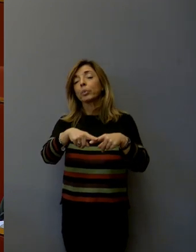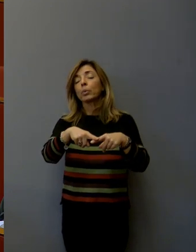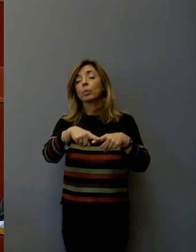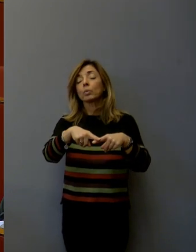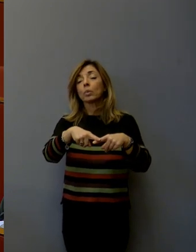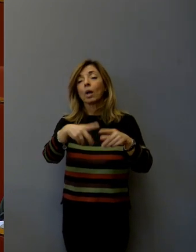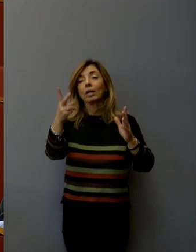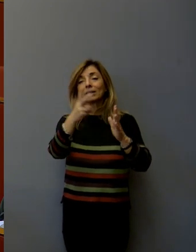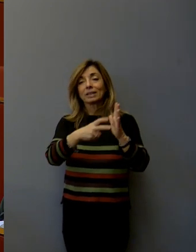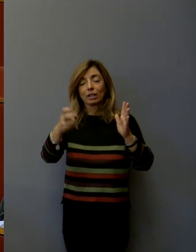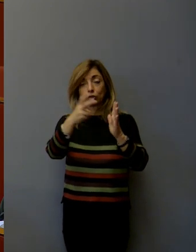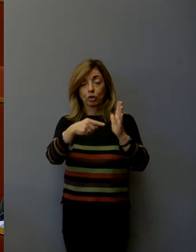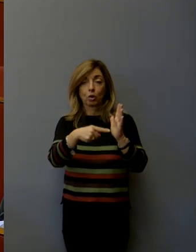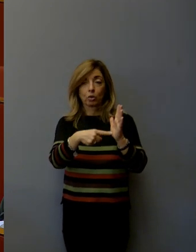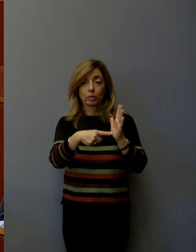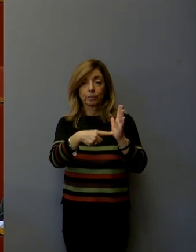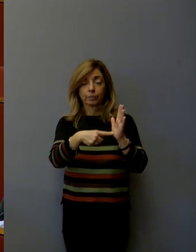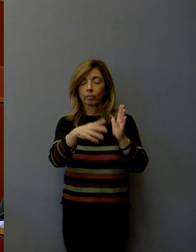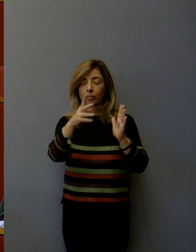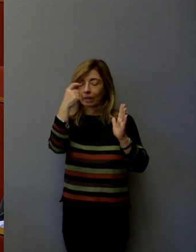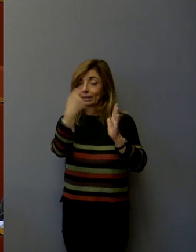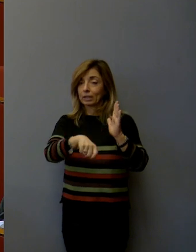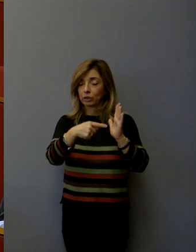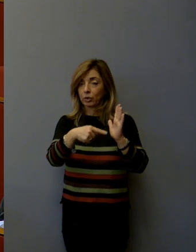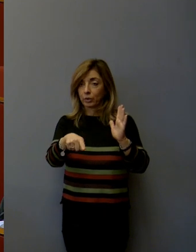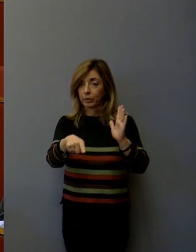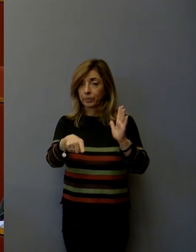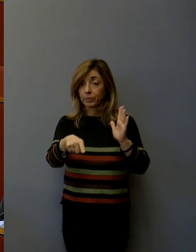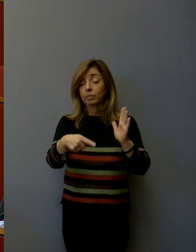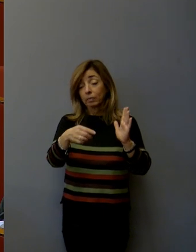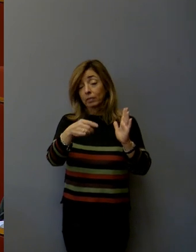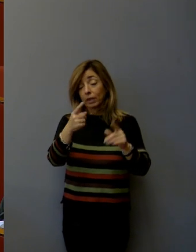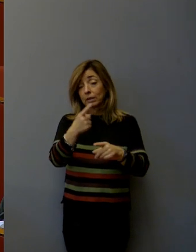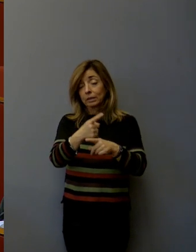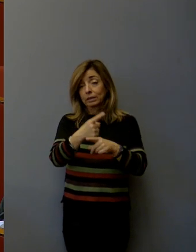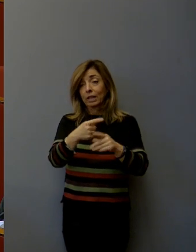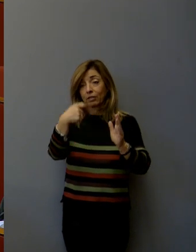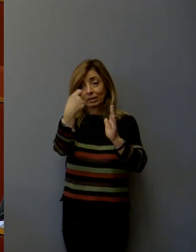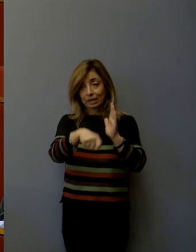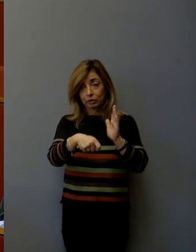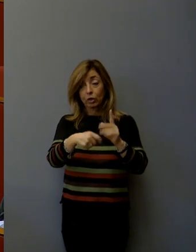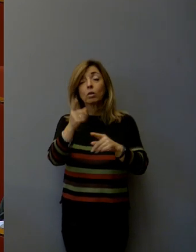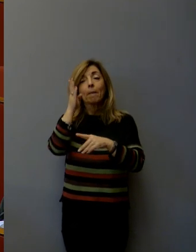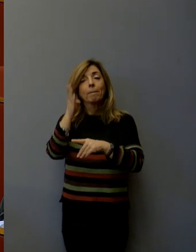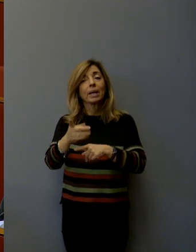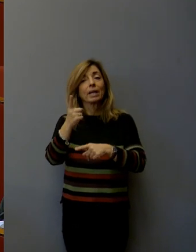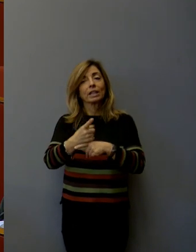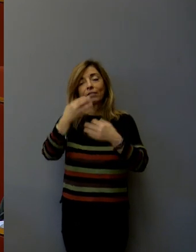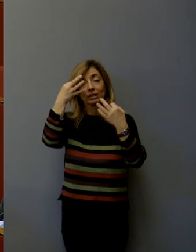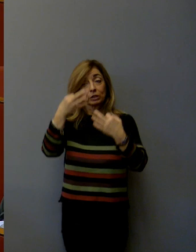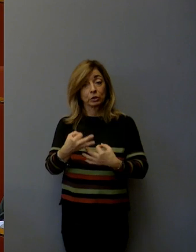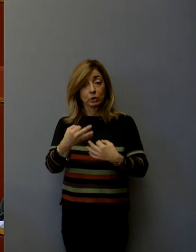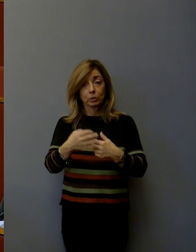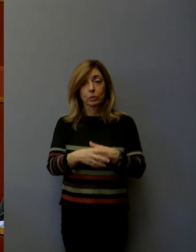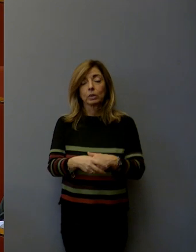al tema ci vogliono le sanzioni ma devono essere sanzioni la pena deve essere certa questo ce lo insegnano trattati